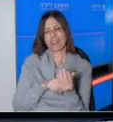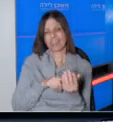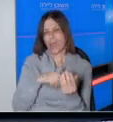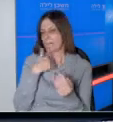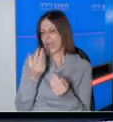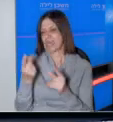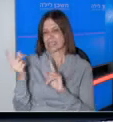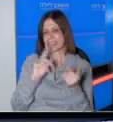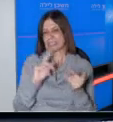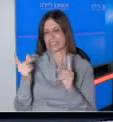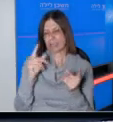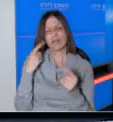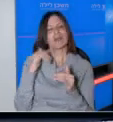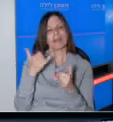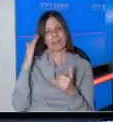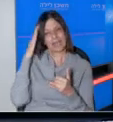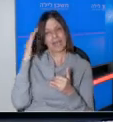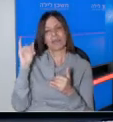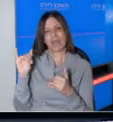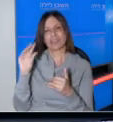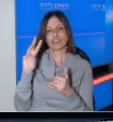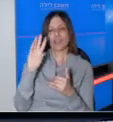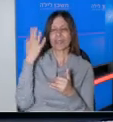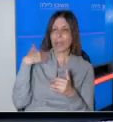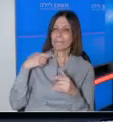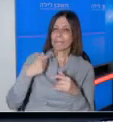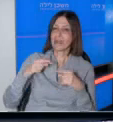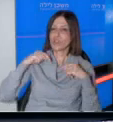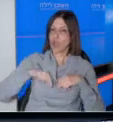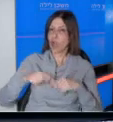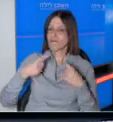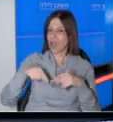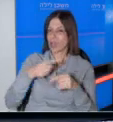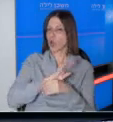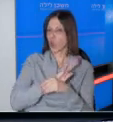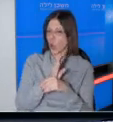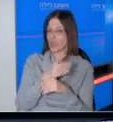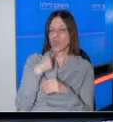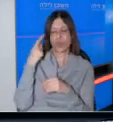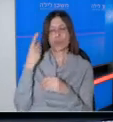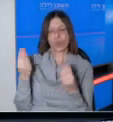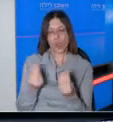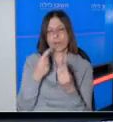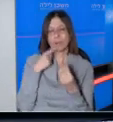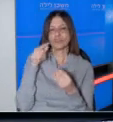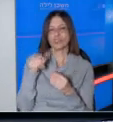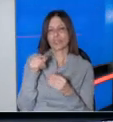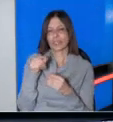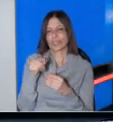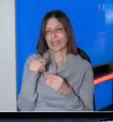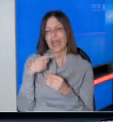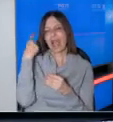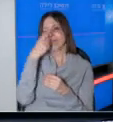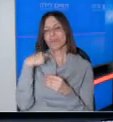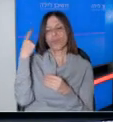בין הצדדים, אבל כן, אנחנו מכירים את יפעת שאשא ביטון, גם שהיא הייתה יו"ר ועדת הקורונה, אנחנו יודעים, גורמים, אני יכול להגיד לך שלי אומרים, שהיא בעצם